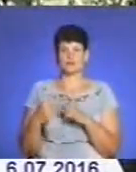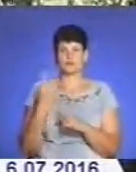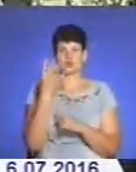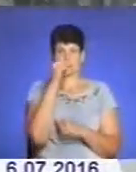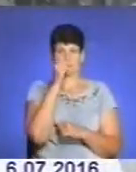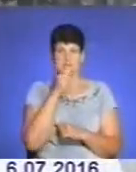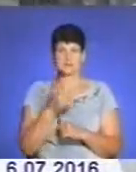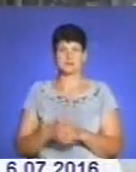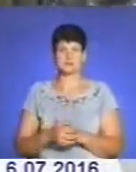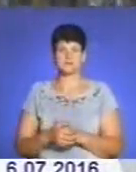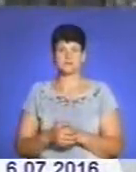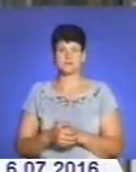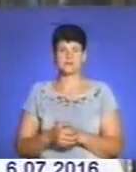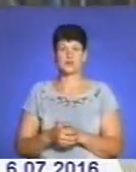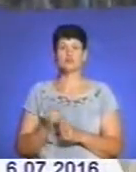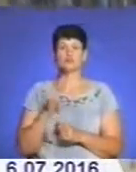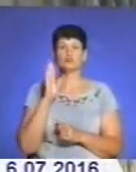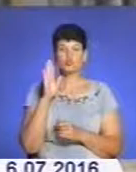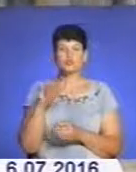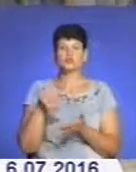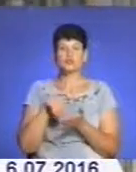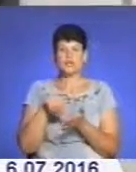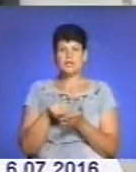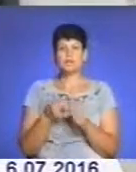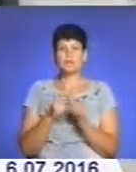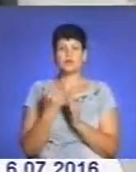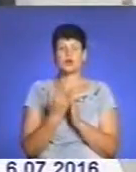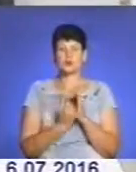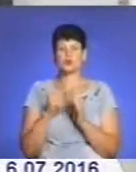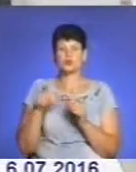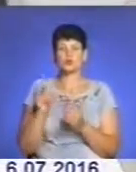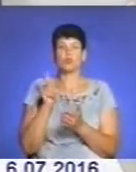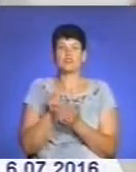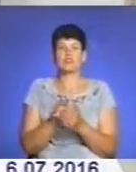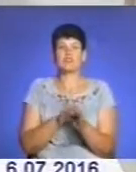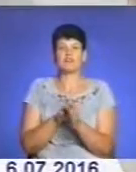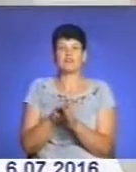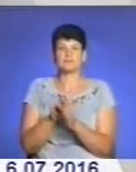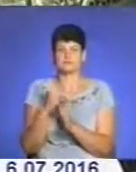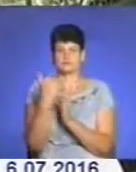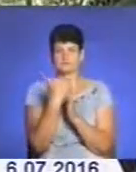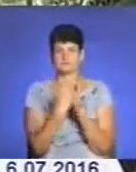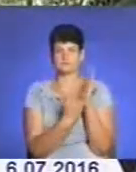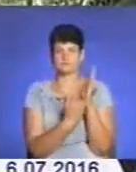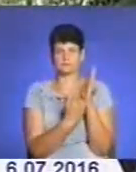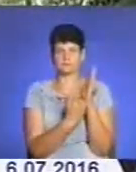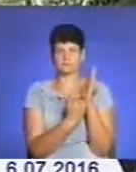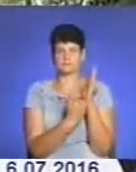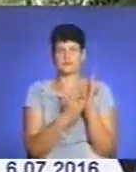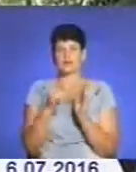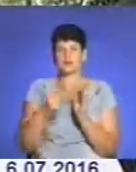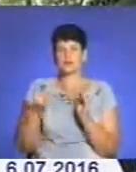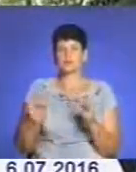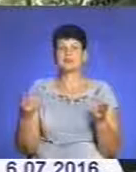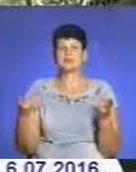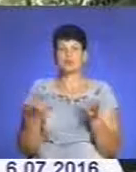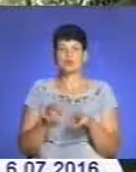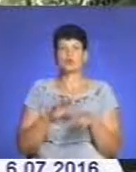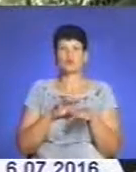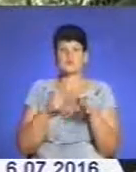місяці. Для того, аби стати учасником програми, мешканці повинні виконати ряд вимог. Мешканцям, перш за все, необхідно